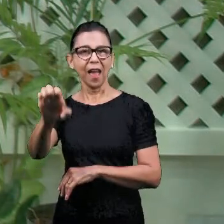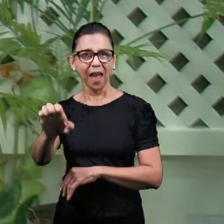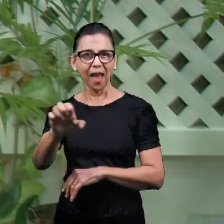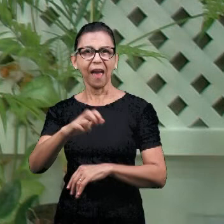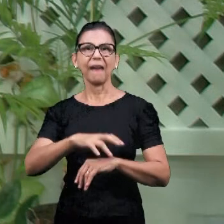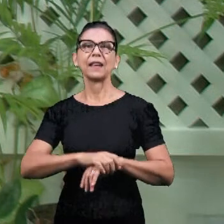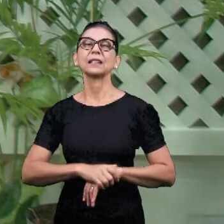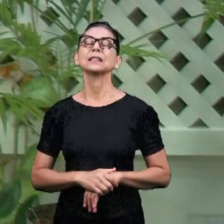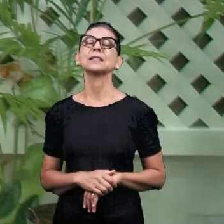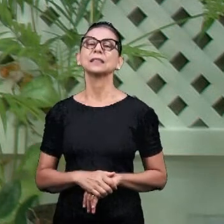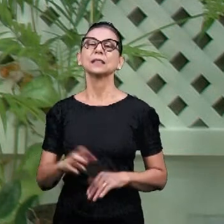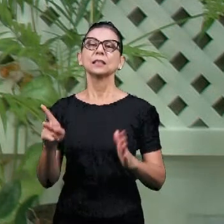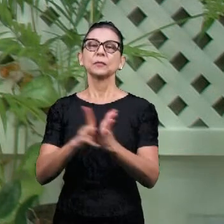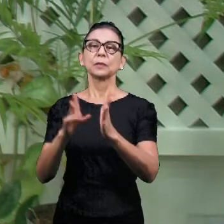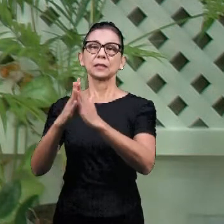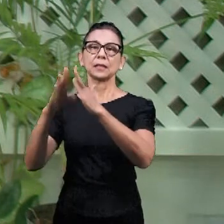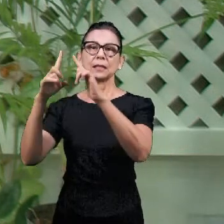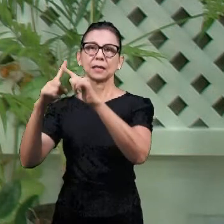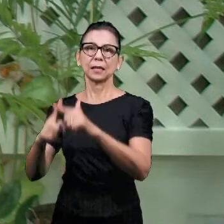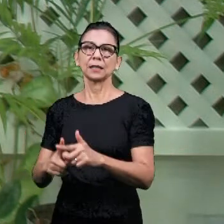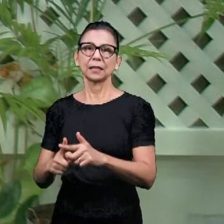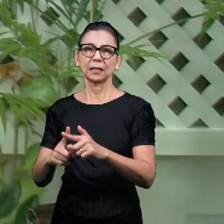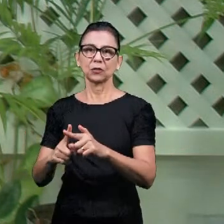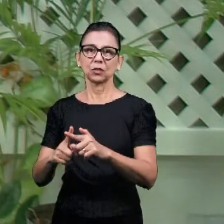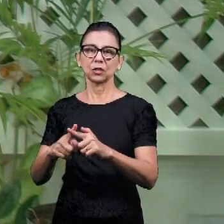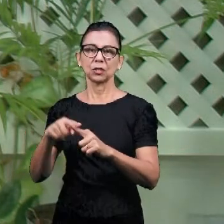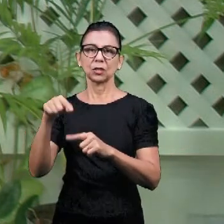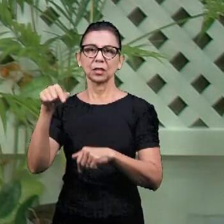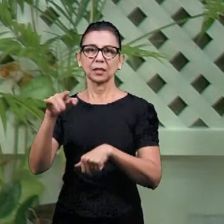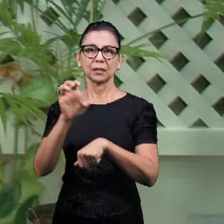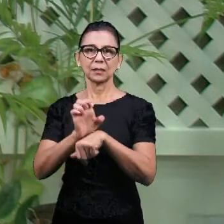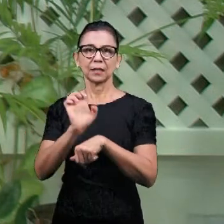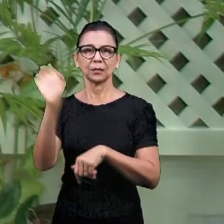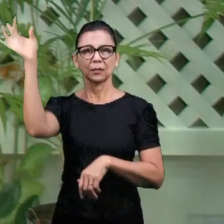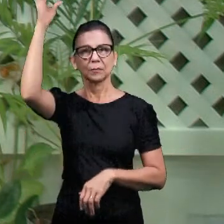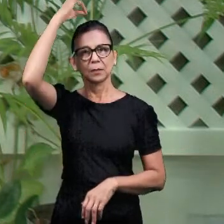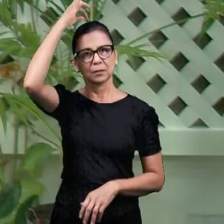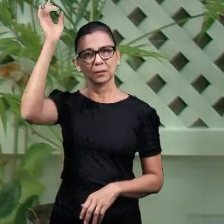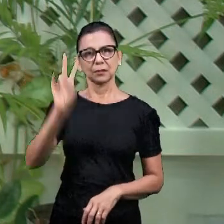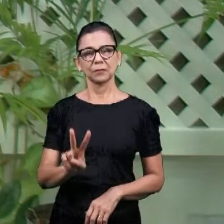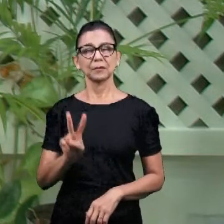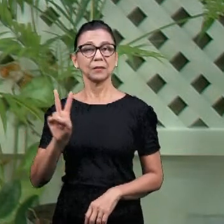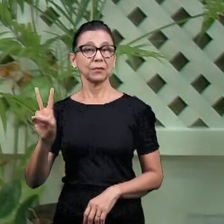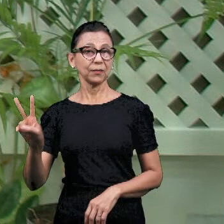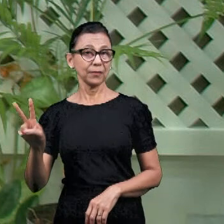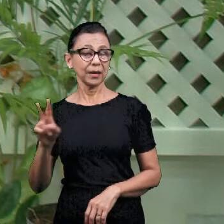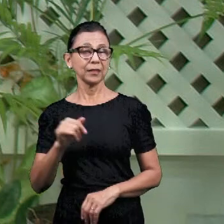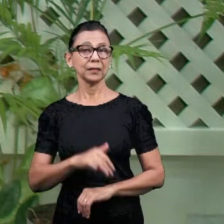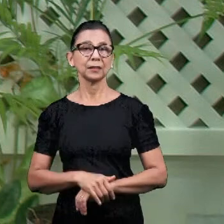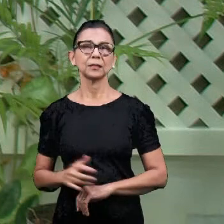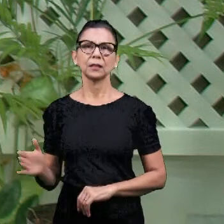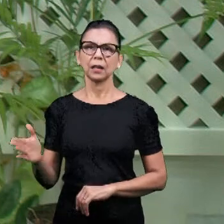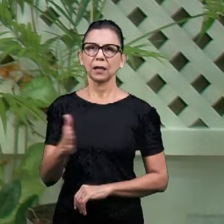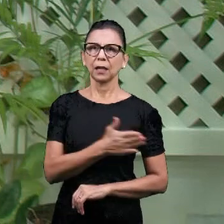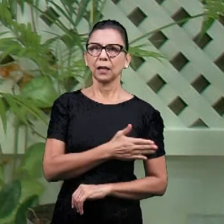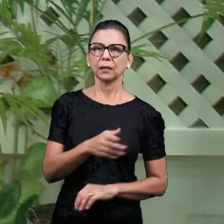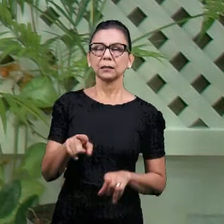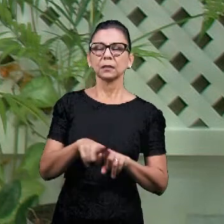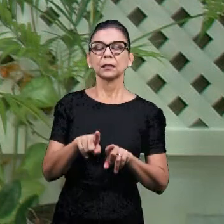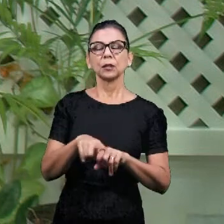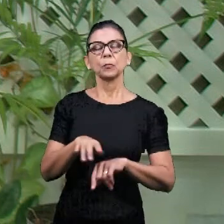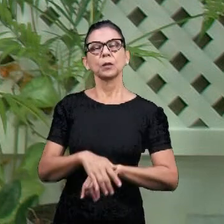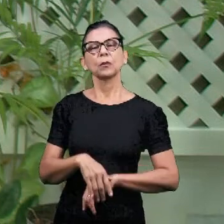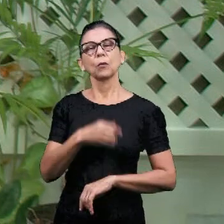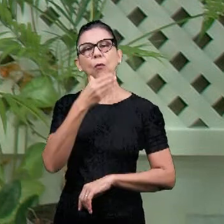de Île-Jussal, à Vila Velha, dans l'Espírito Santo. Ici, il y a notre autre frère ici,